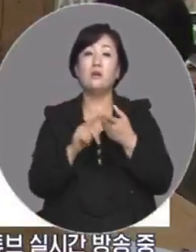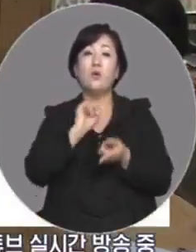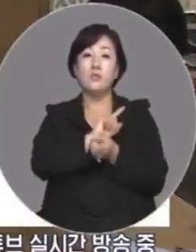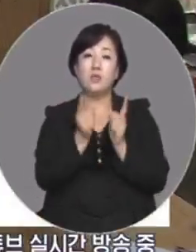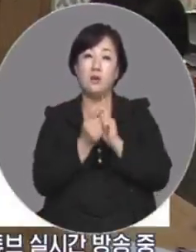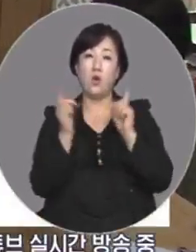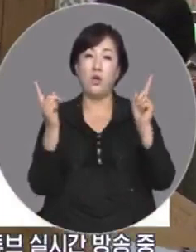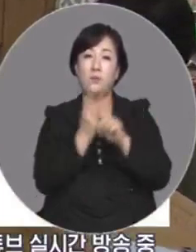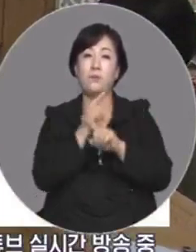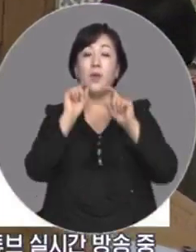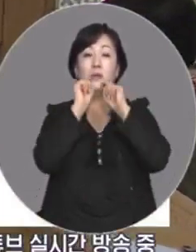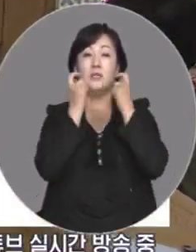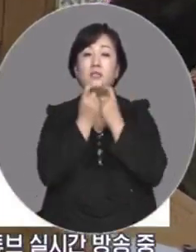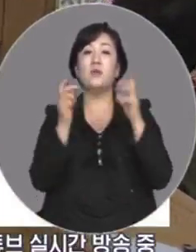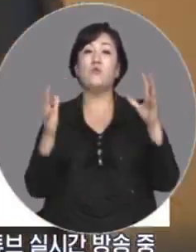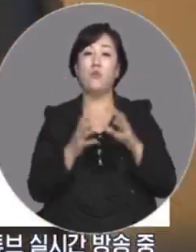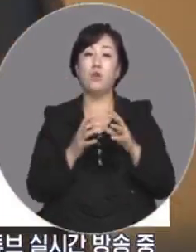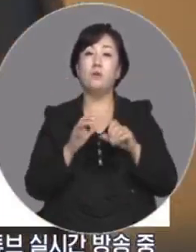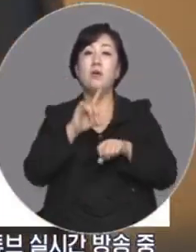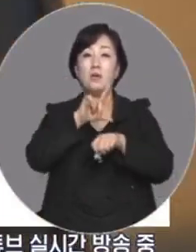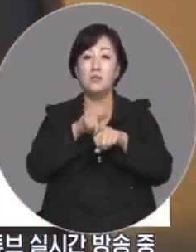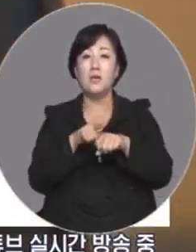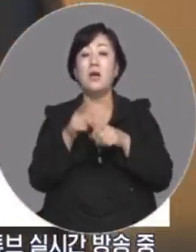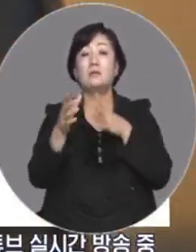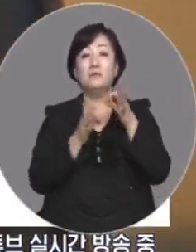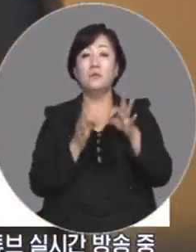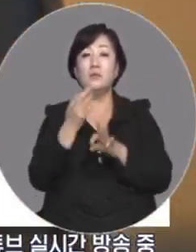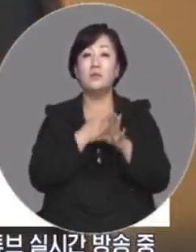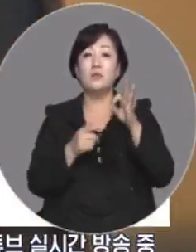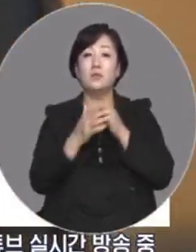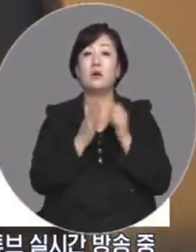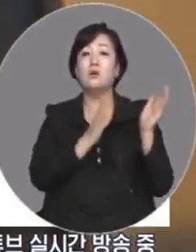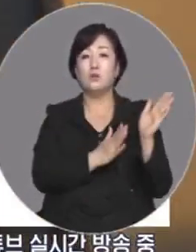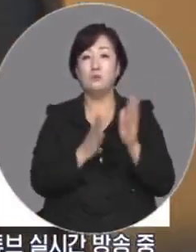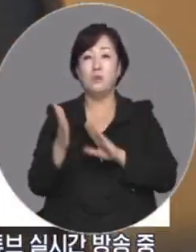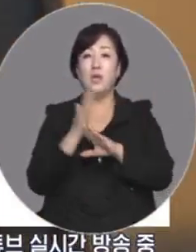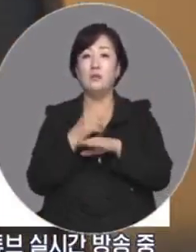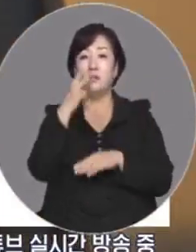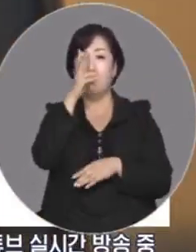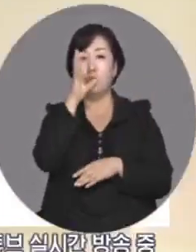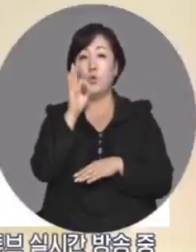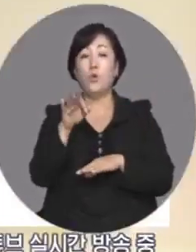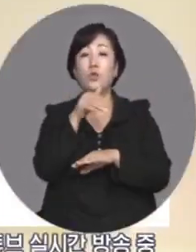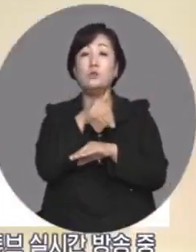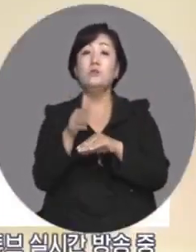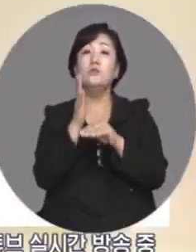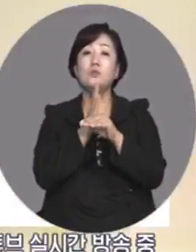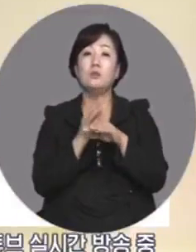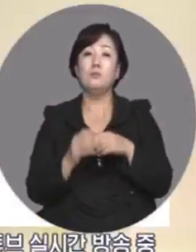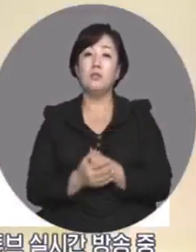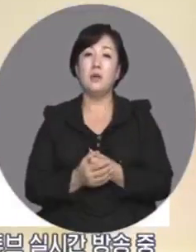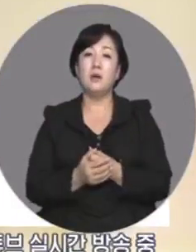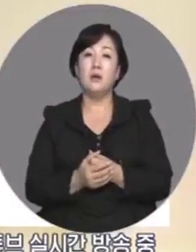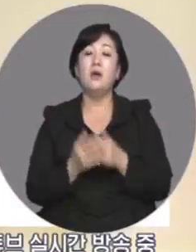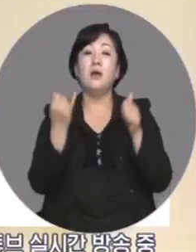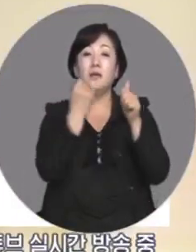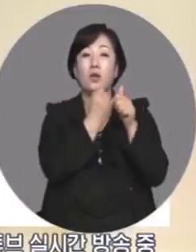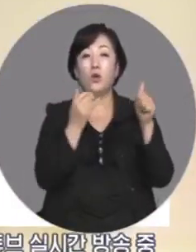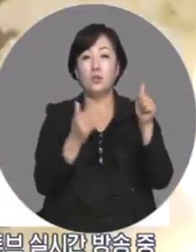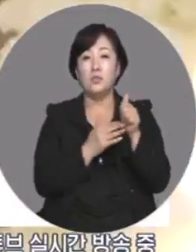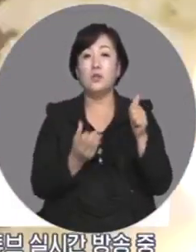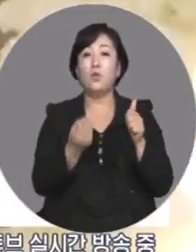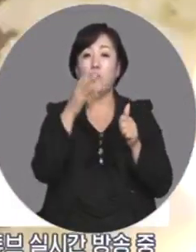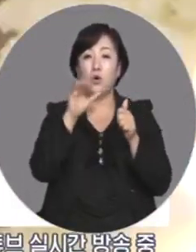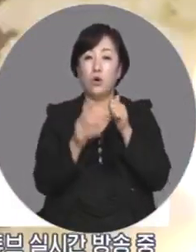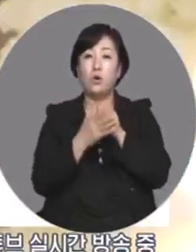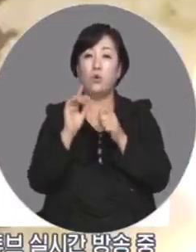개편과 사적 모임, 영업시간 기준 완화를 비롯한 위드 코로나 방안을 검토하고 있습니다. 예식장과 돌잔치